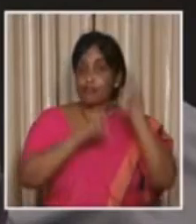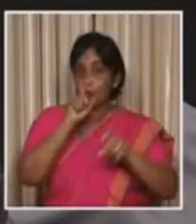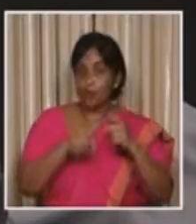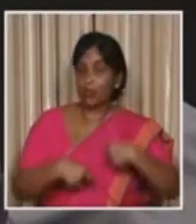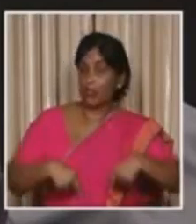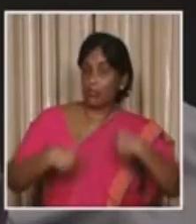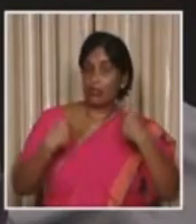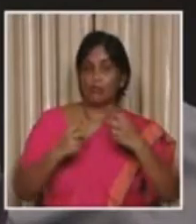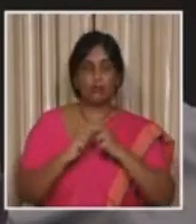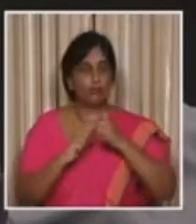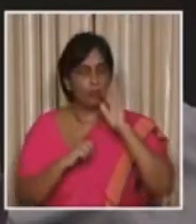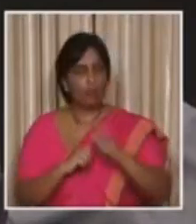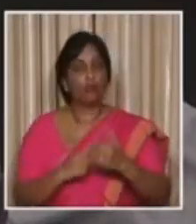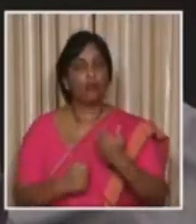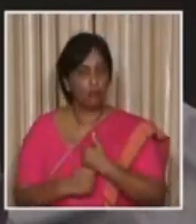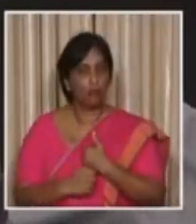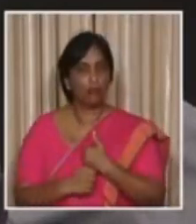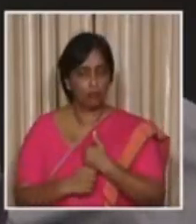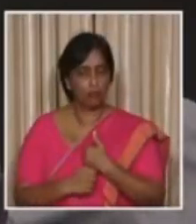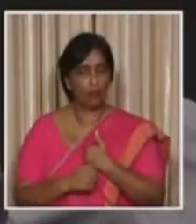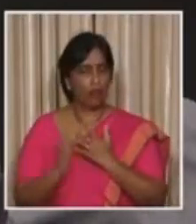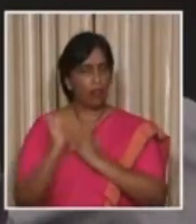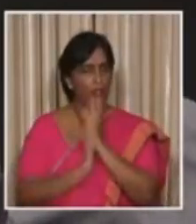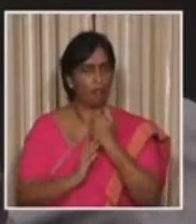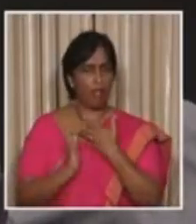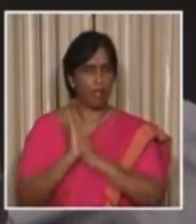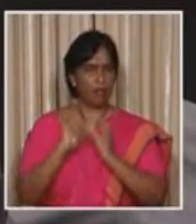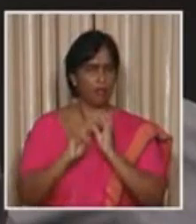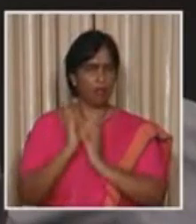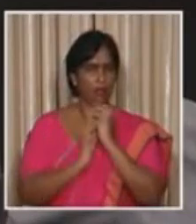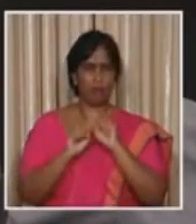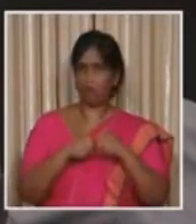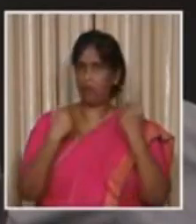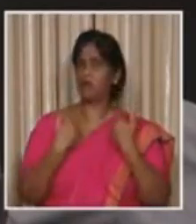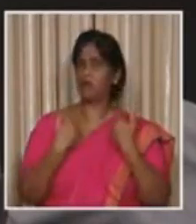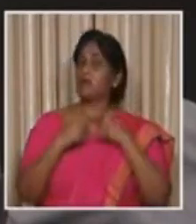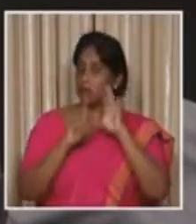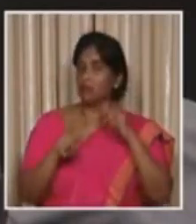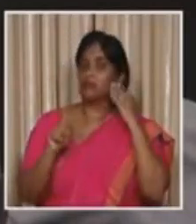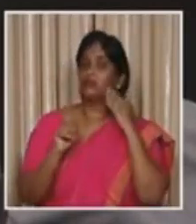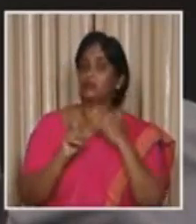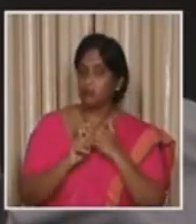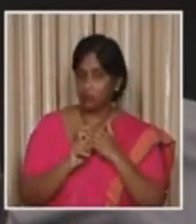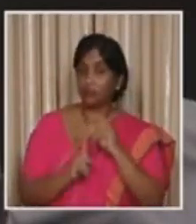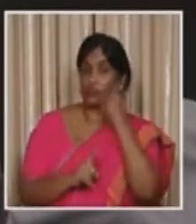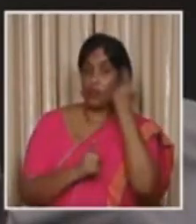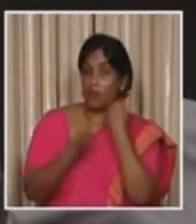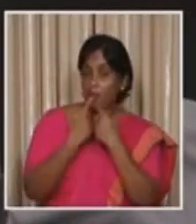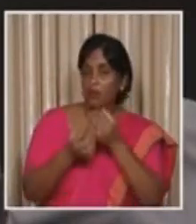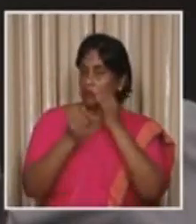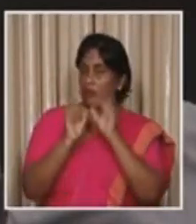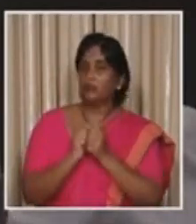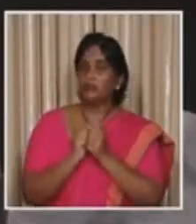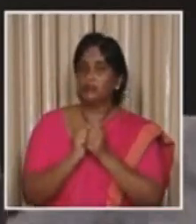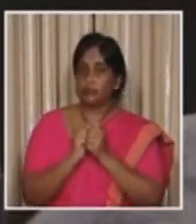पुद्गलांगे तर्जन वटे लक्वी मत मागे मार्तिवी वरप्रसाद खाड़ी मक सिदु इम बेवीन मे पिले बंद व सोया बला